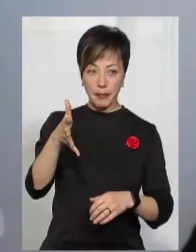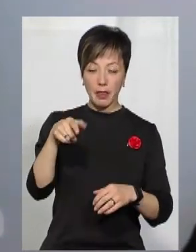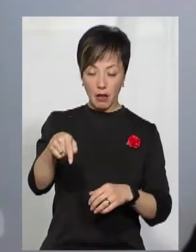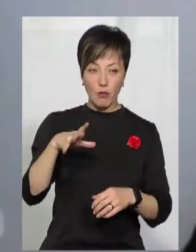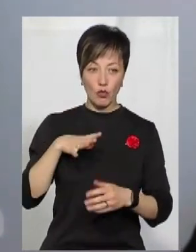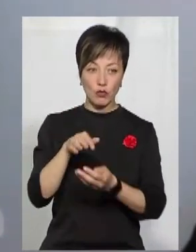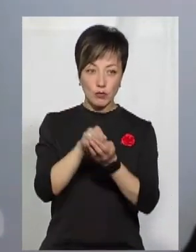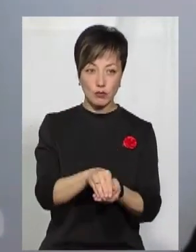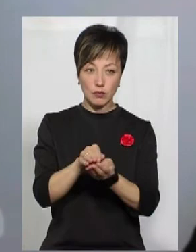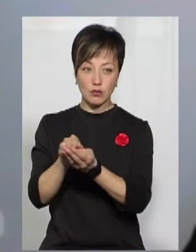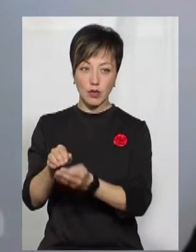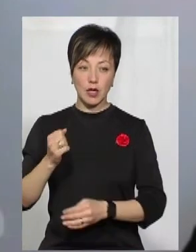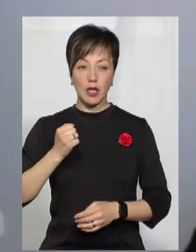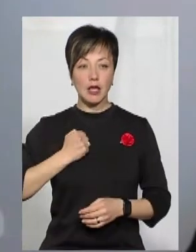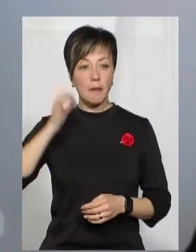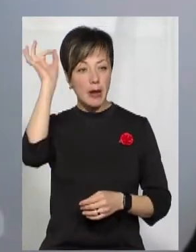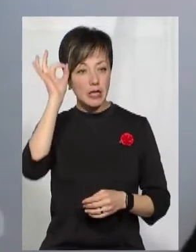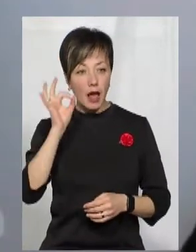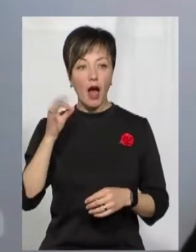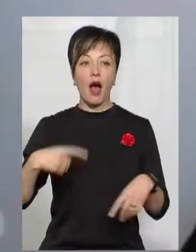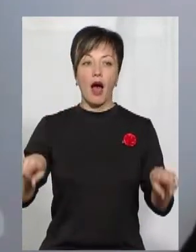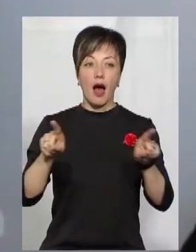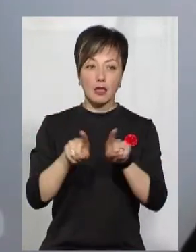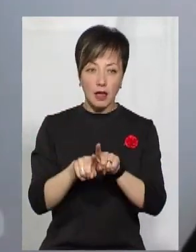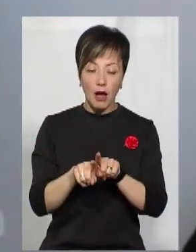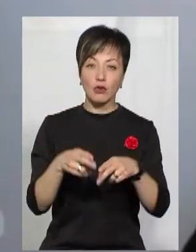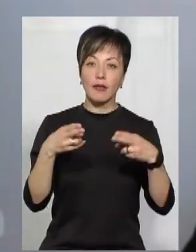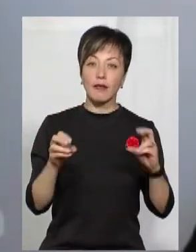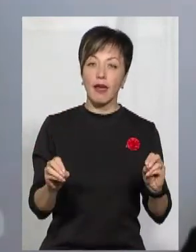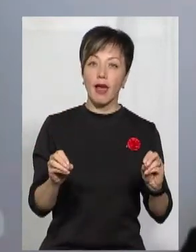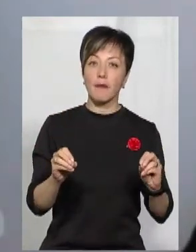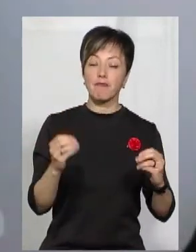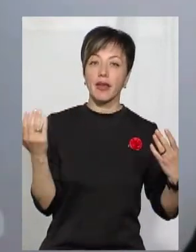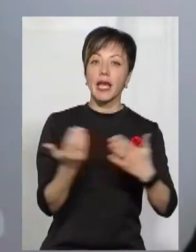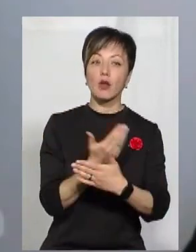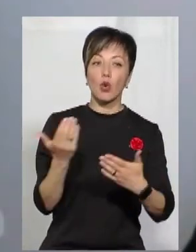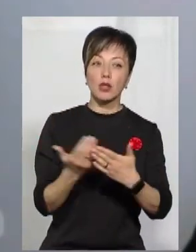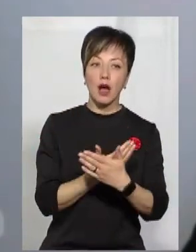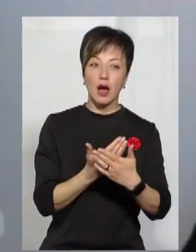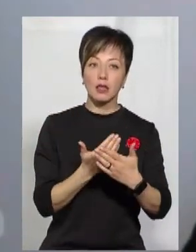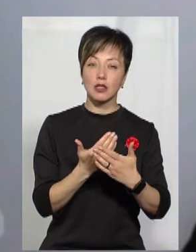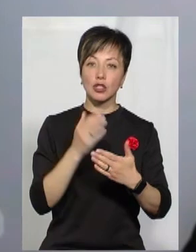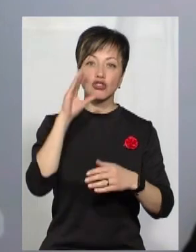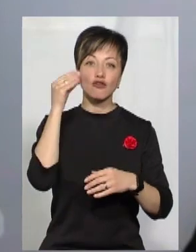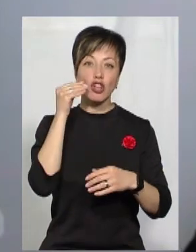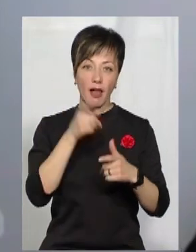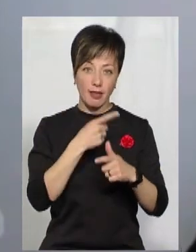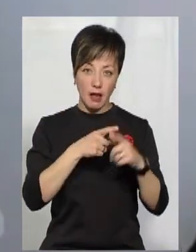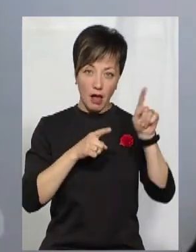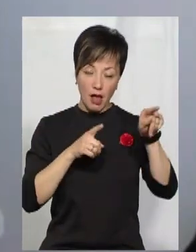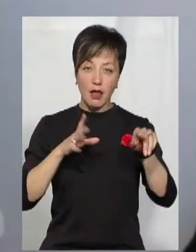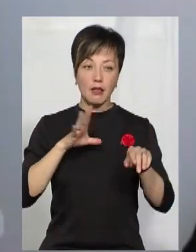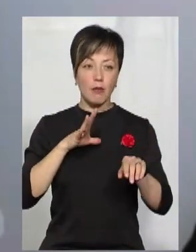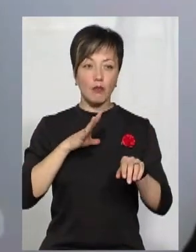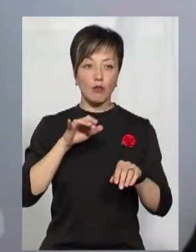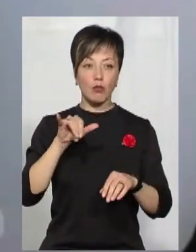захоронення німецьких солдатів, а також де за кінотеатром Шевченка, там був